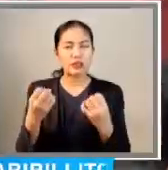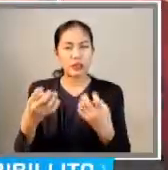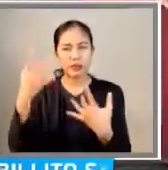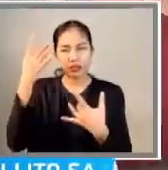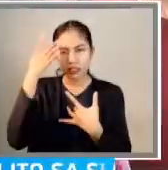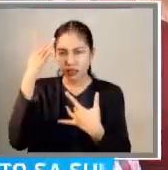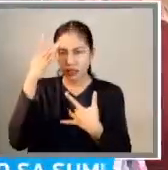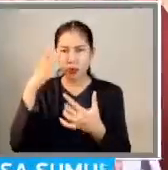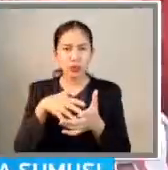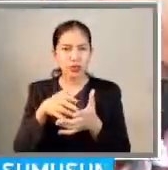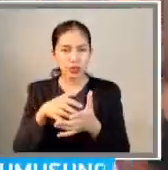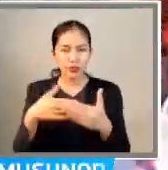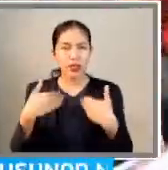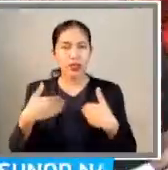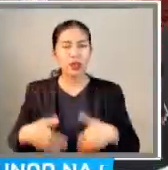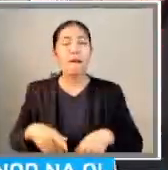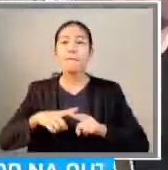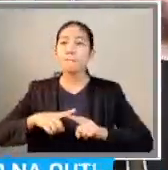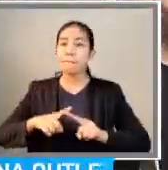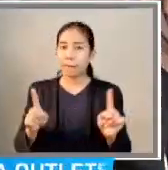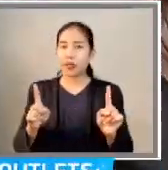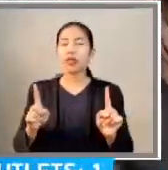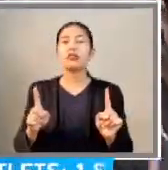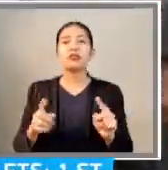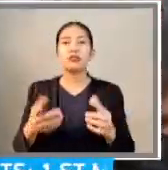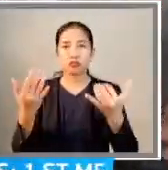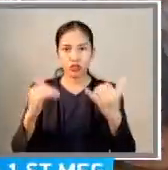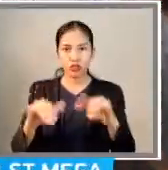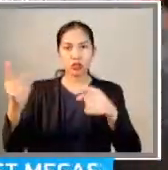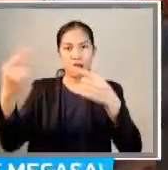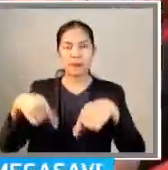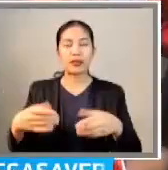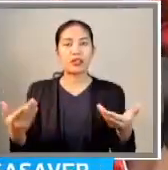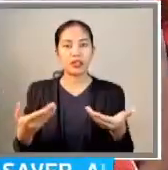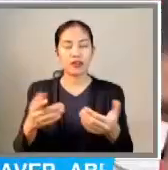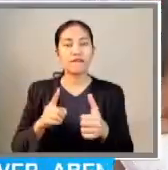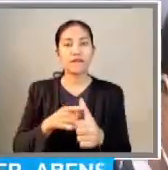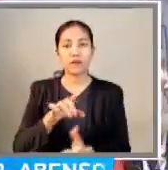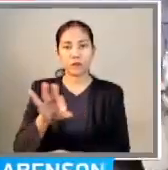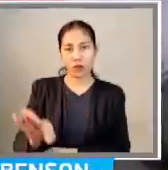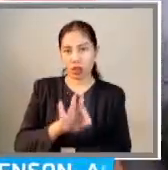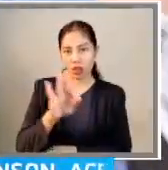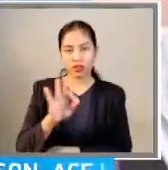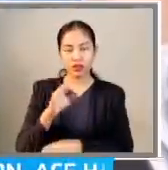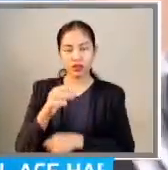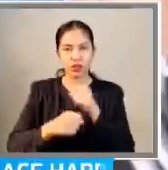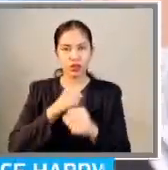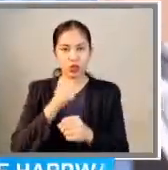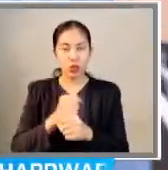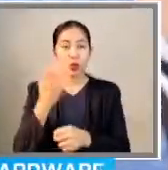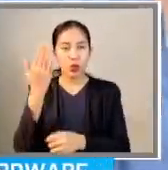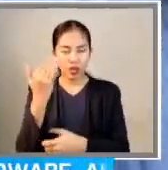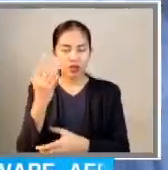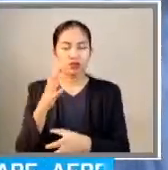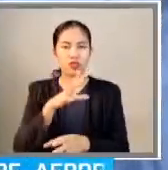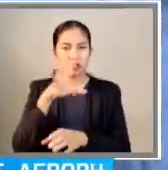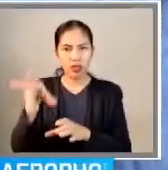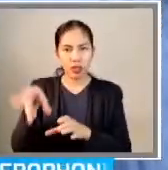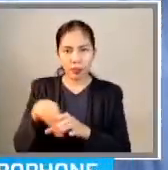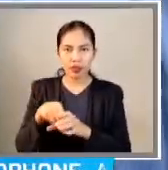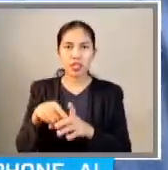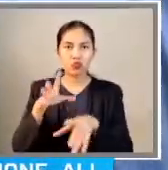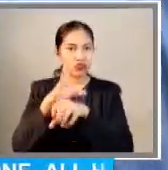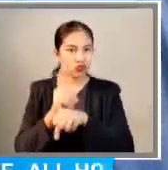sa Quiapo Church ngayong First Friday bilang bahagi ng kanyang panata. Malaki raw ang naging epekto ng pandemya sa kanya at kanyang pamilya. Kaya